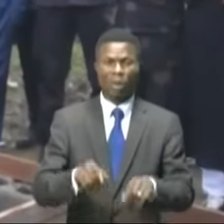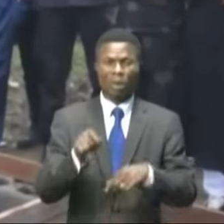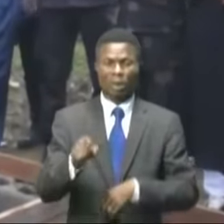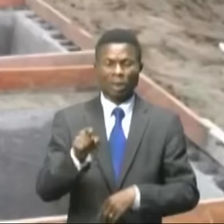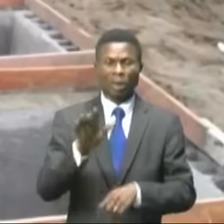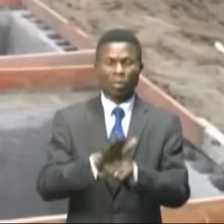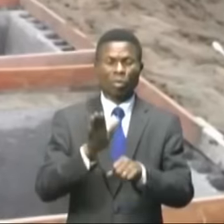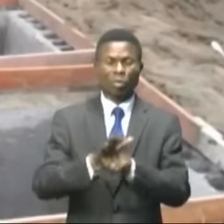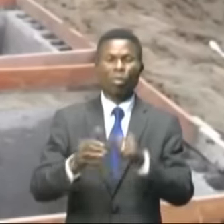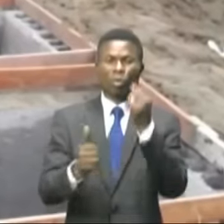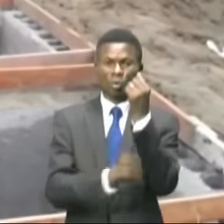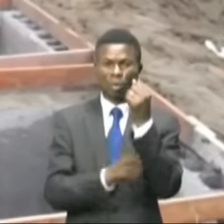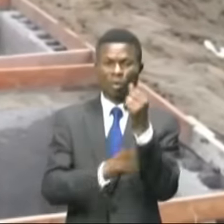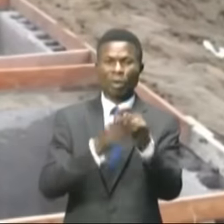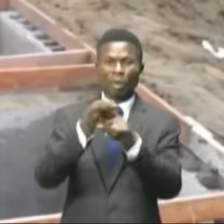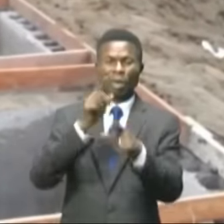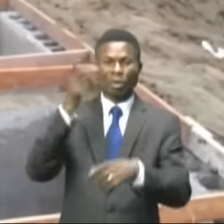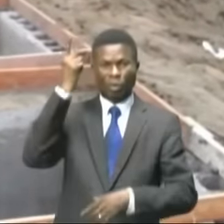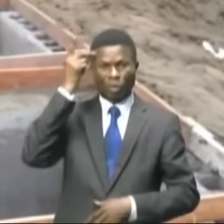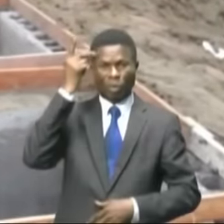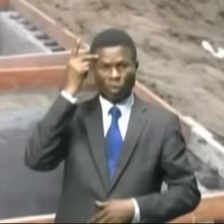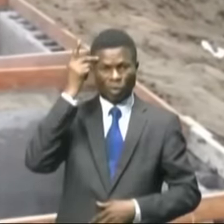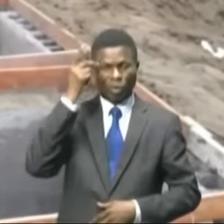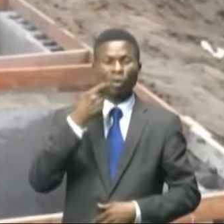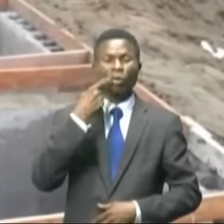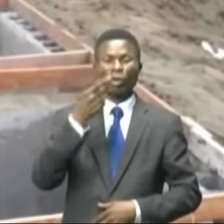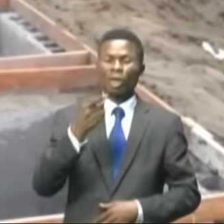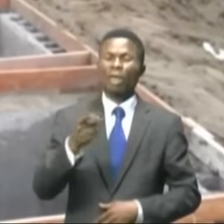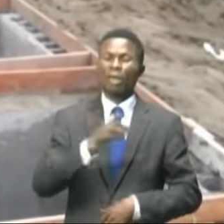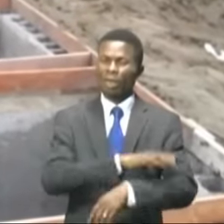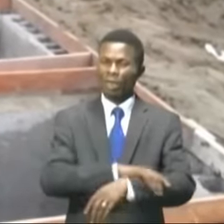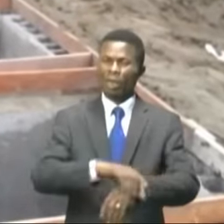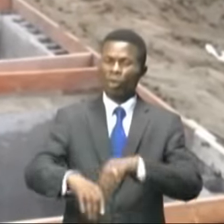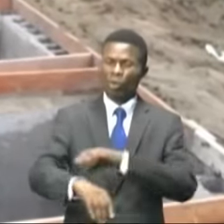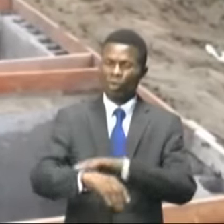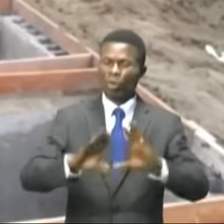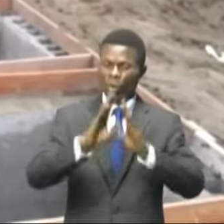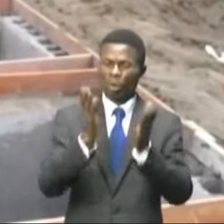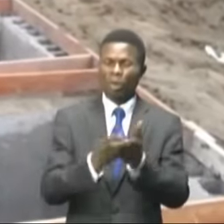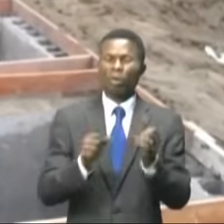la délégation venue de Kinshasa pour rendre les hommages dignes à ces